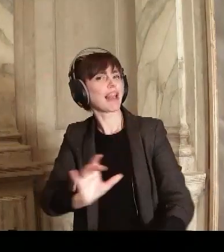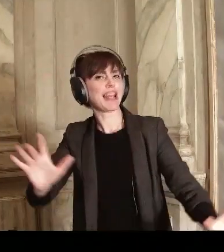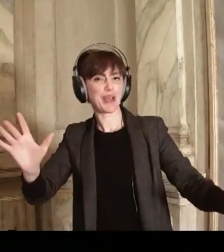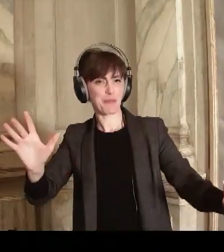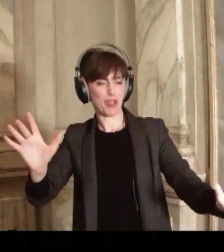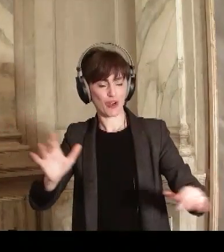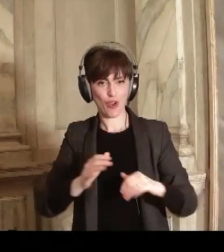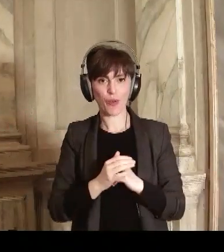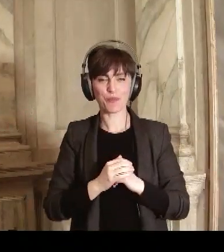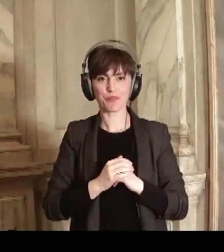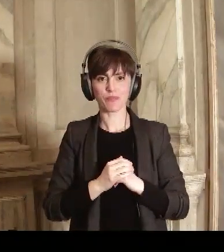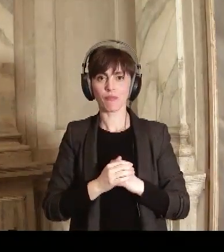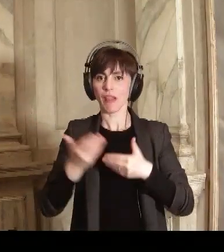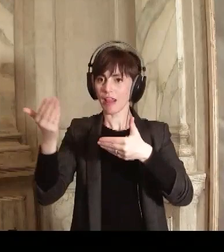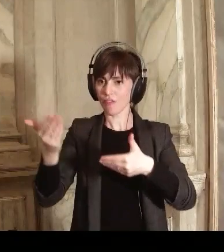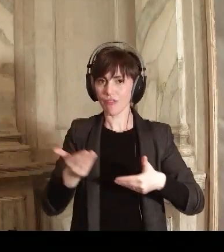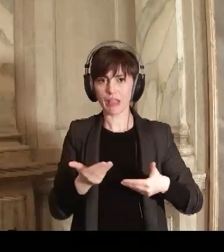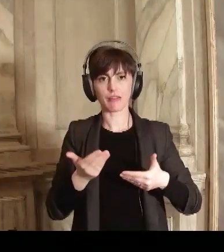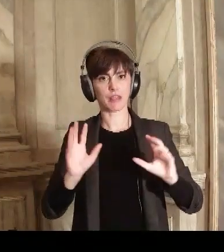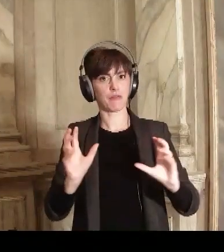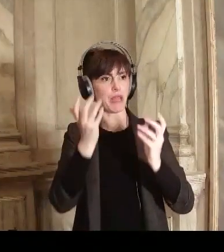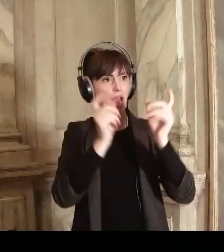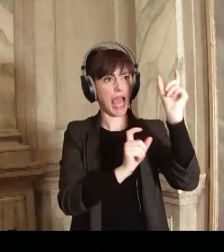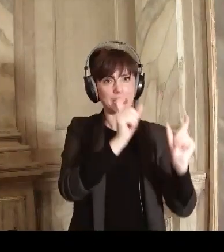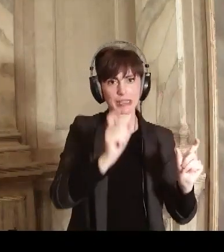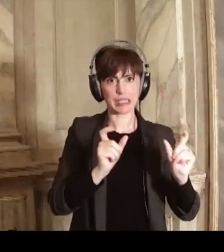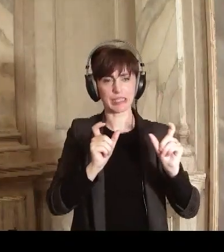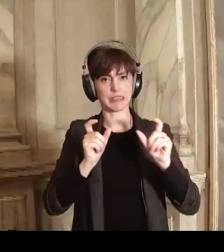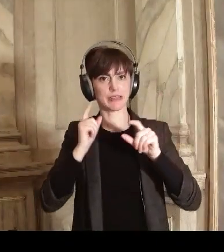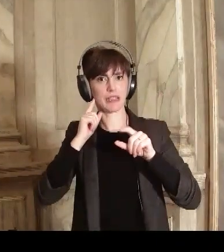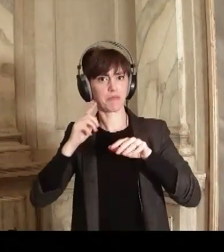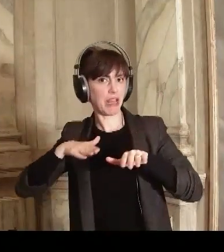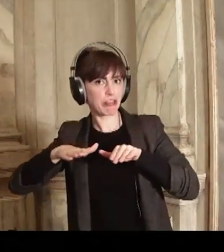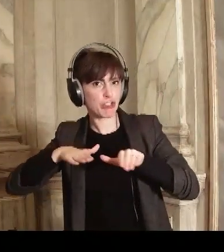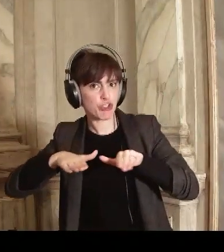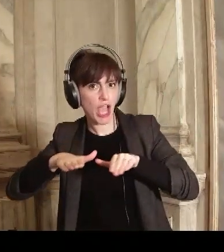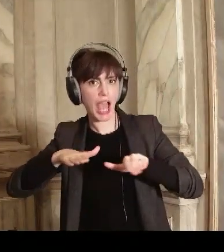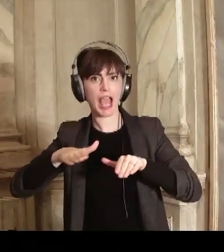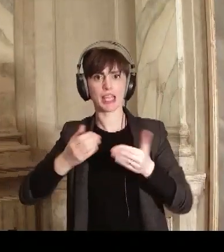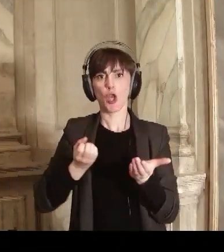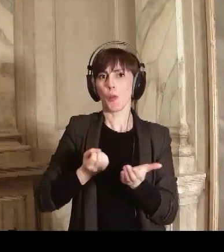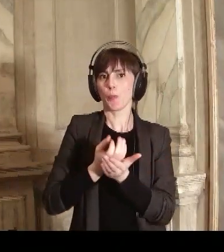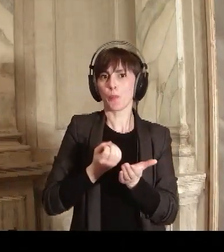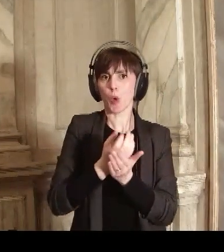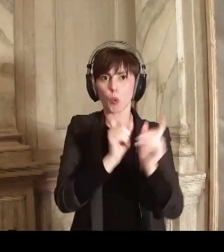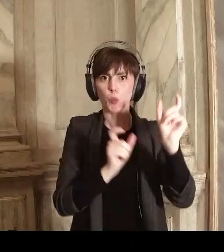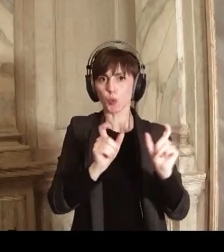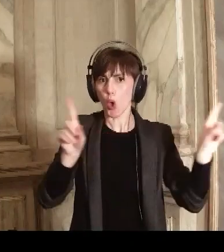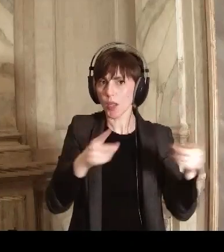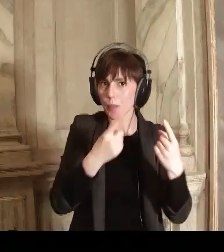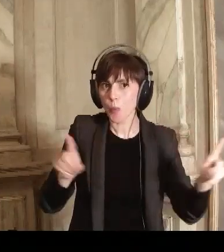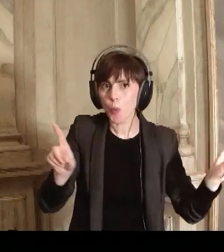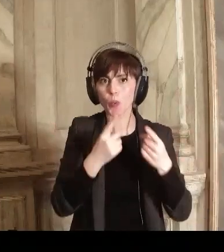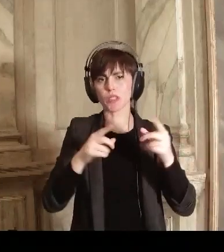e sono invitati artisti, sound designer, DJs, producer riconosciuti internazionali, insieme ad alcuni progetti